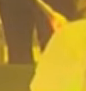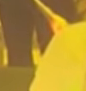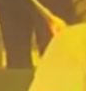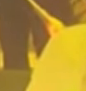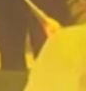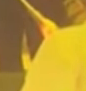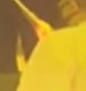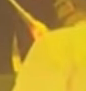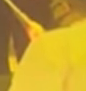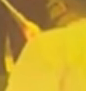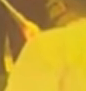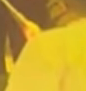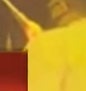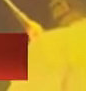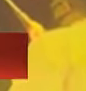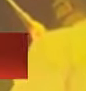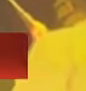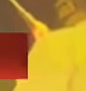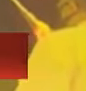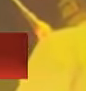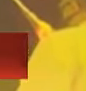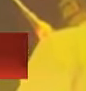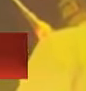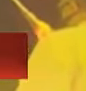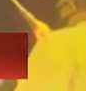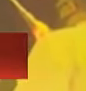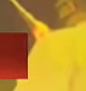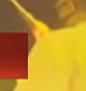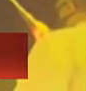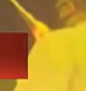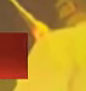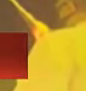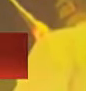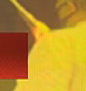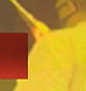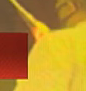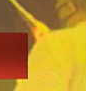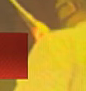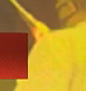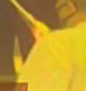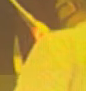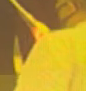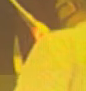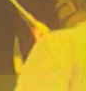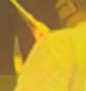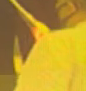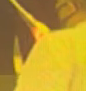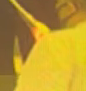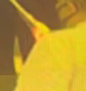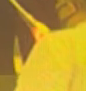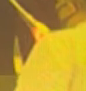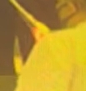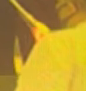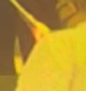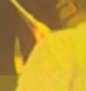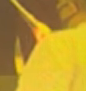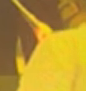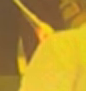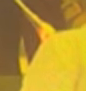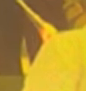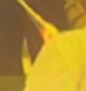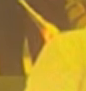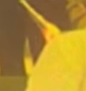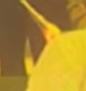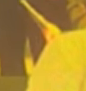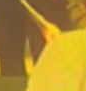membuka tirai pelancaran Bulan Kebangsaan dan Kibar Jalur Gemilang bagi tahun 2021. Assalamualaikum warahmatullahi wabarakatuh dan